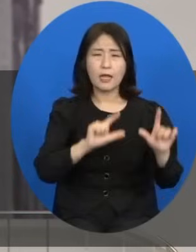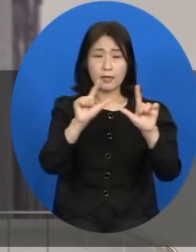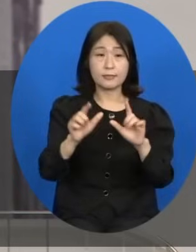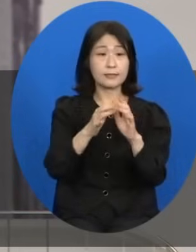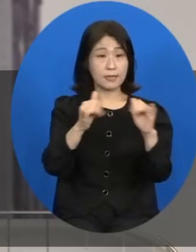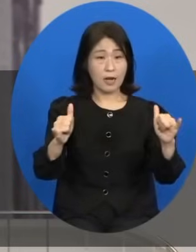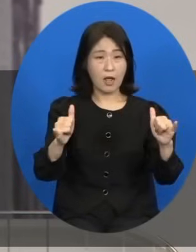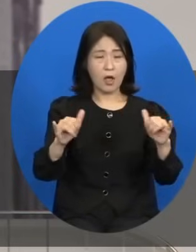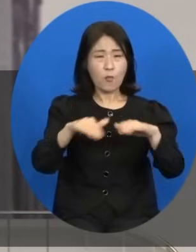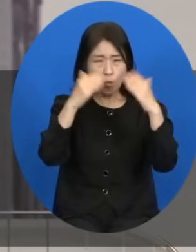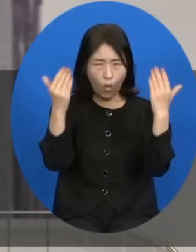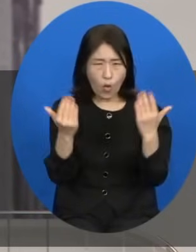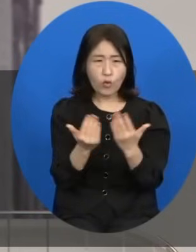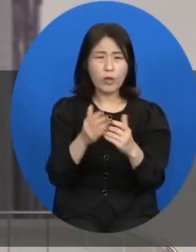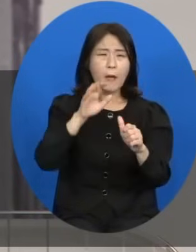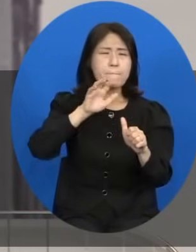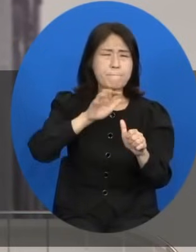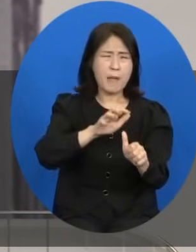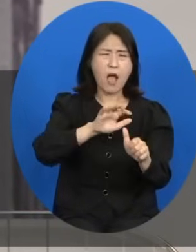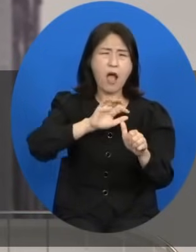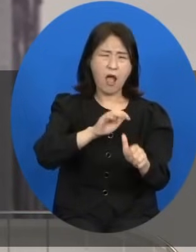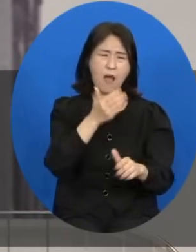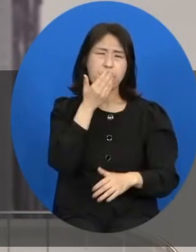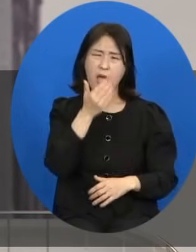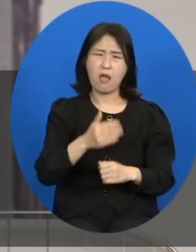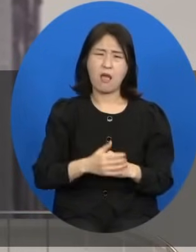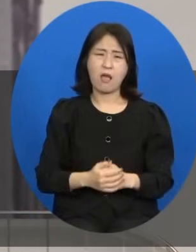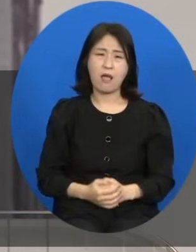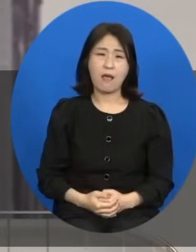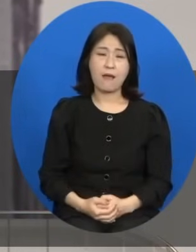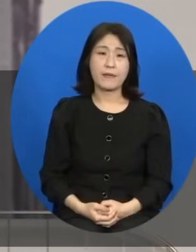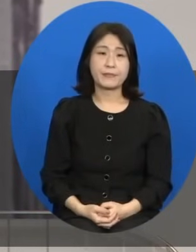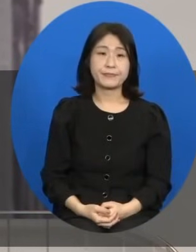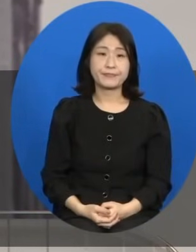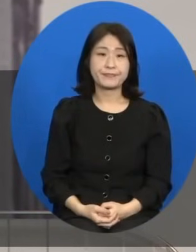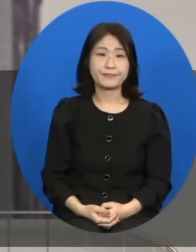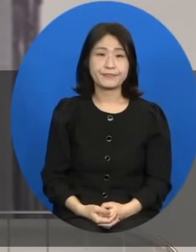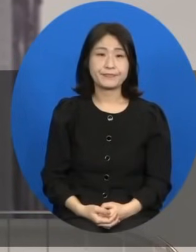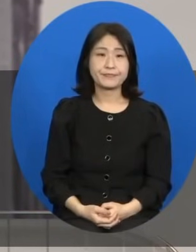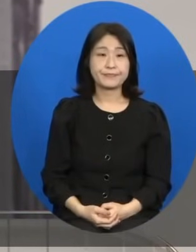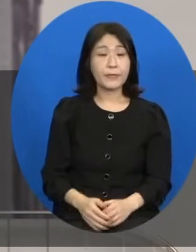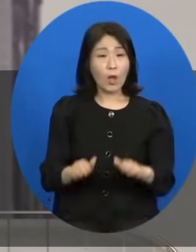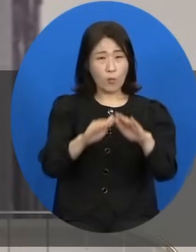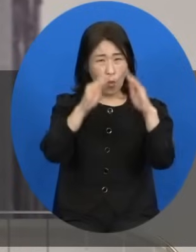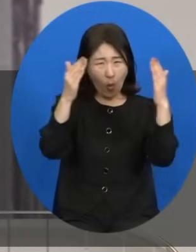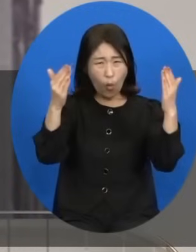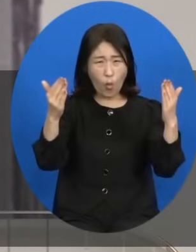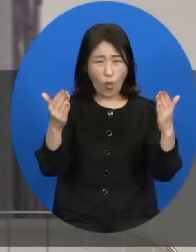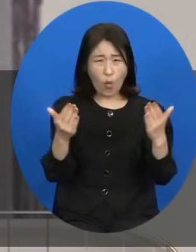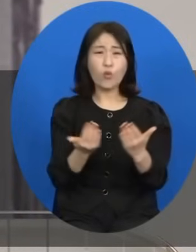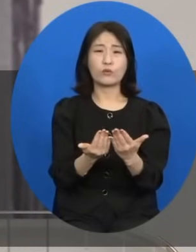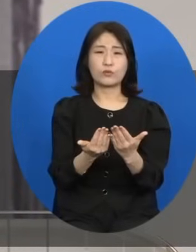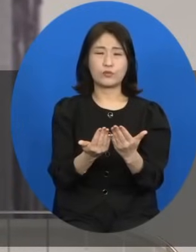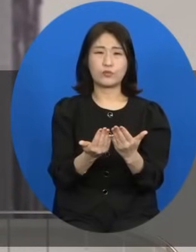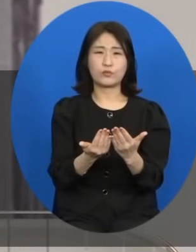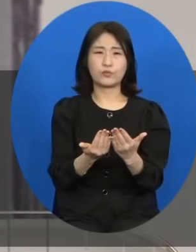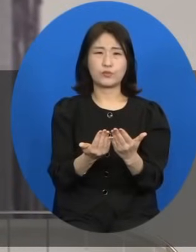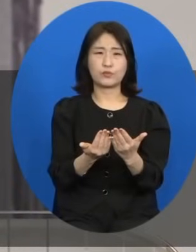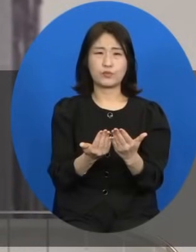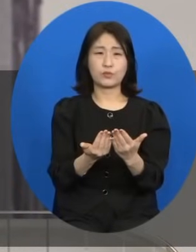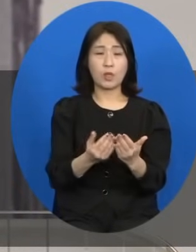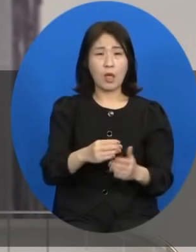사람은 모두 박해를 받을 것입니다 자이 말씀을 보십시오 모두입니다